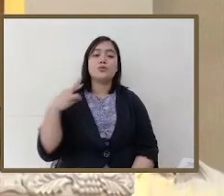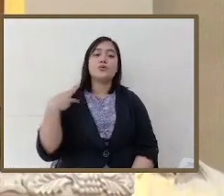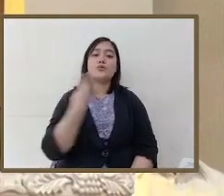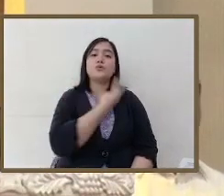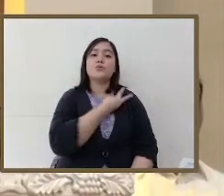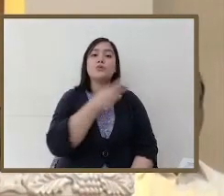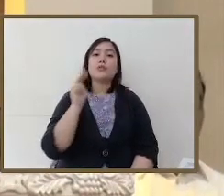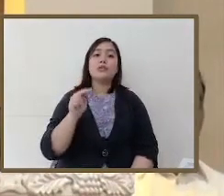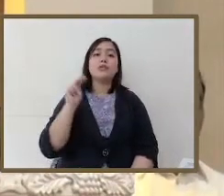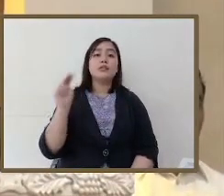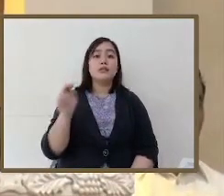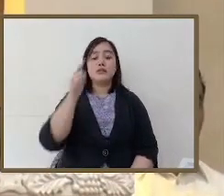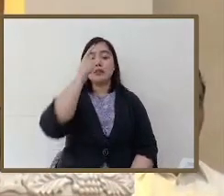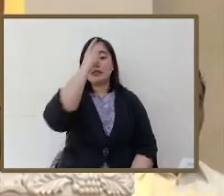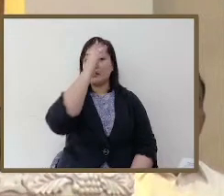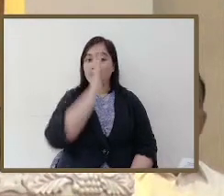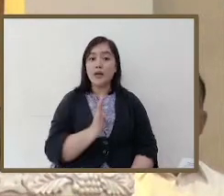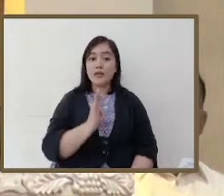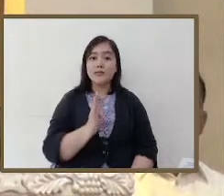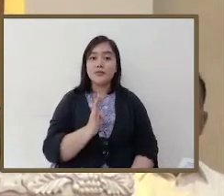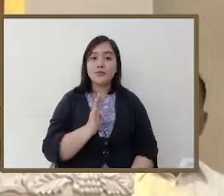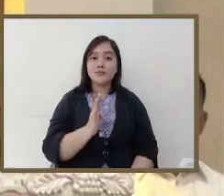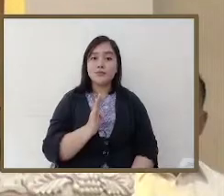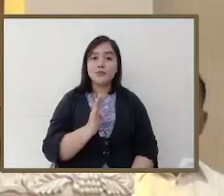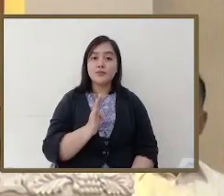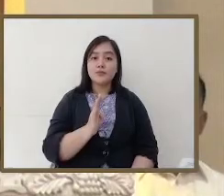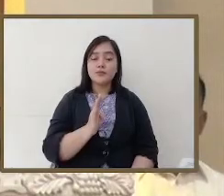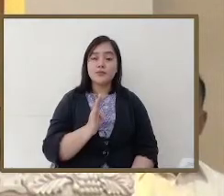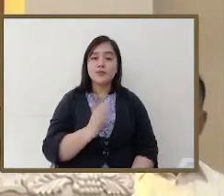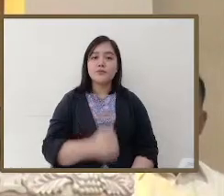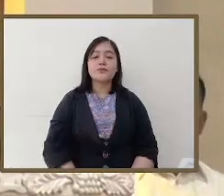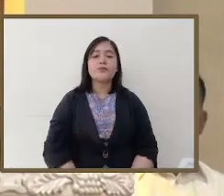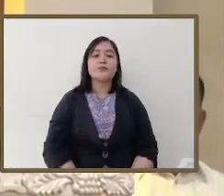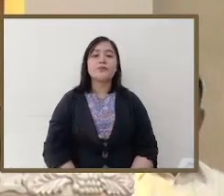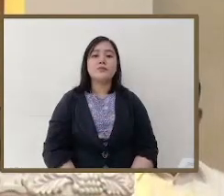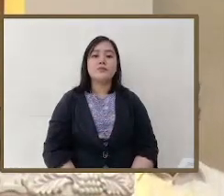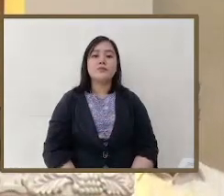Gusto kong maging aware ang anak ko na nagpuprotekta sa iyo ay hindi ako.